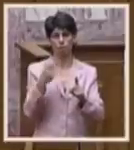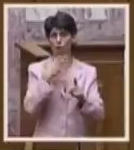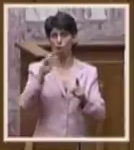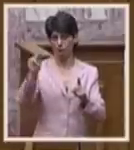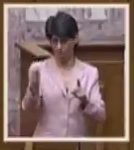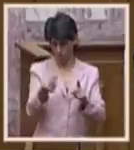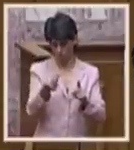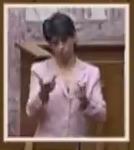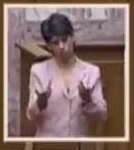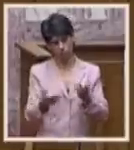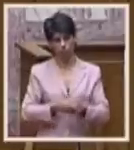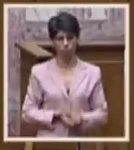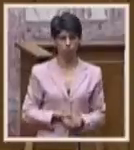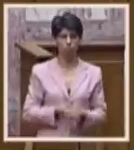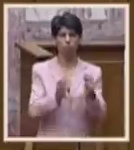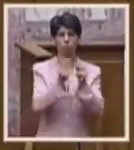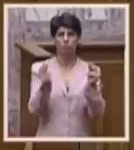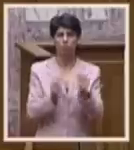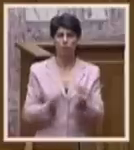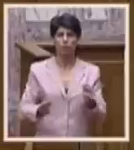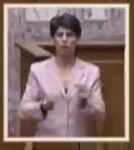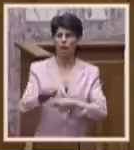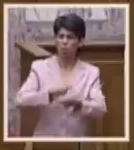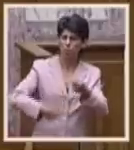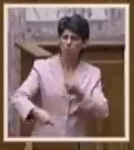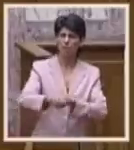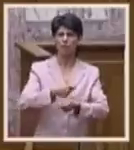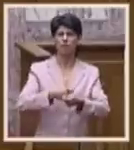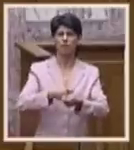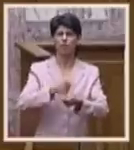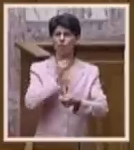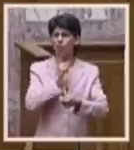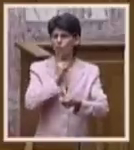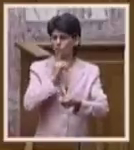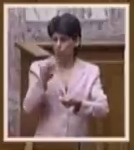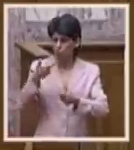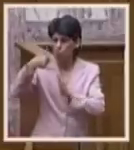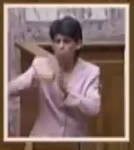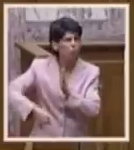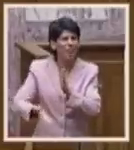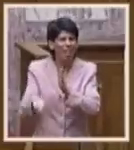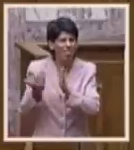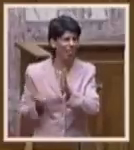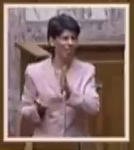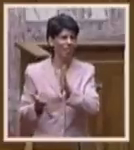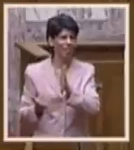ευρώ, που εκτόξευσε επιχειρήσεις, φούσκες μικρές και μεγάλες, που βασίστηκαν σε